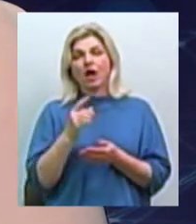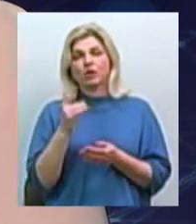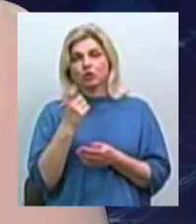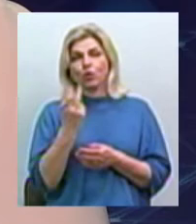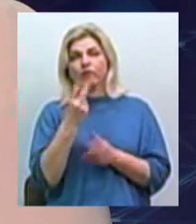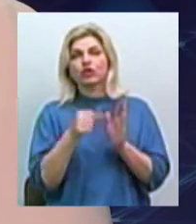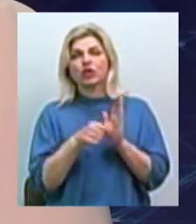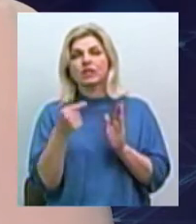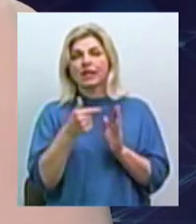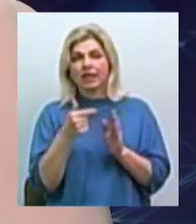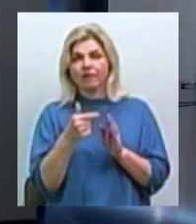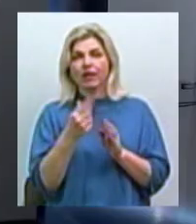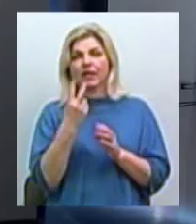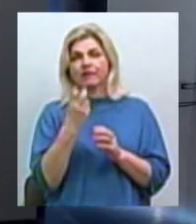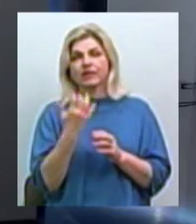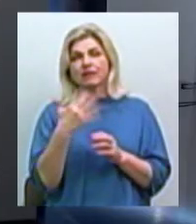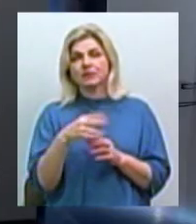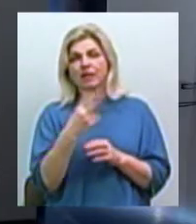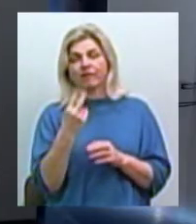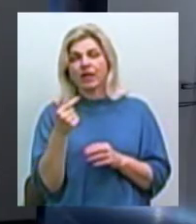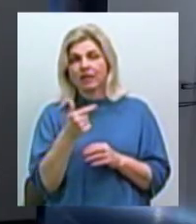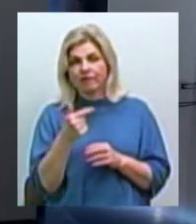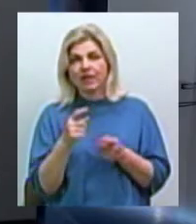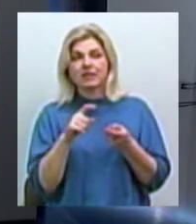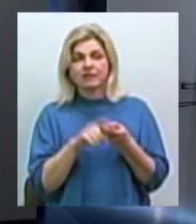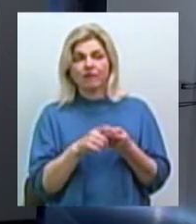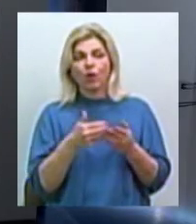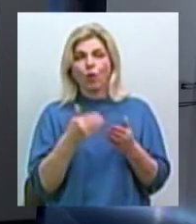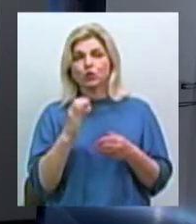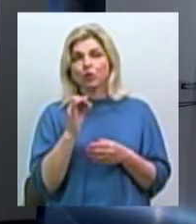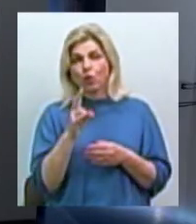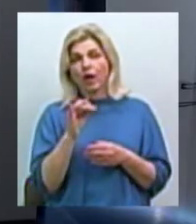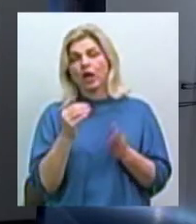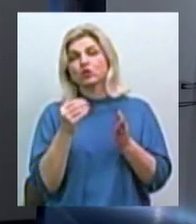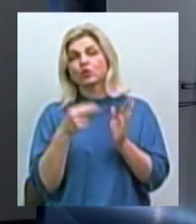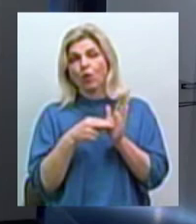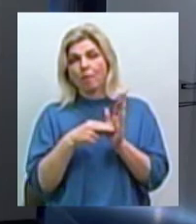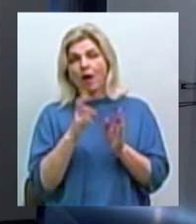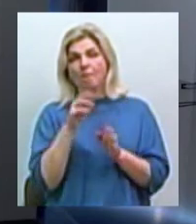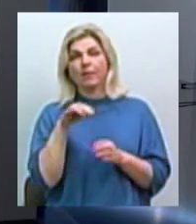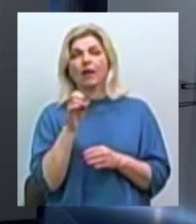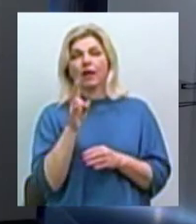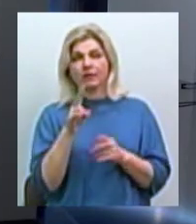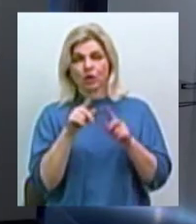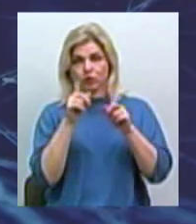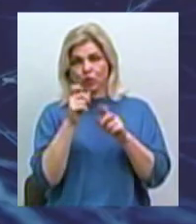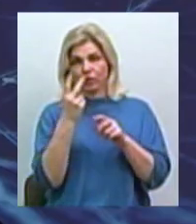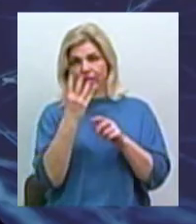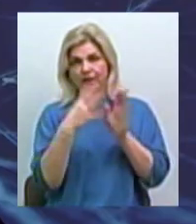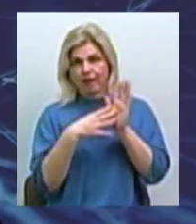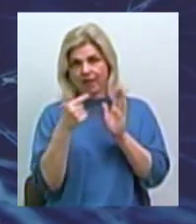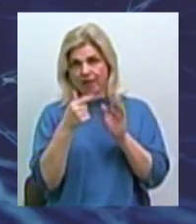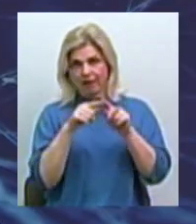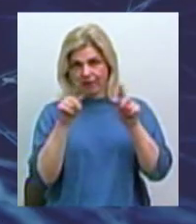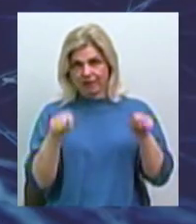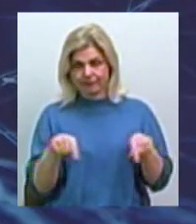126 гривень або 252 в залежності від терміну, і вартості бланку 129 гривень.